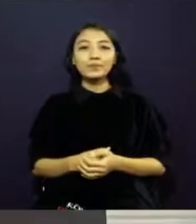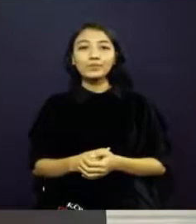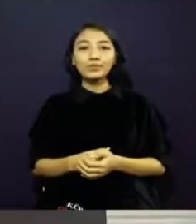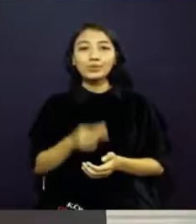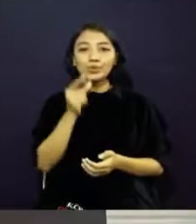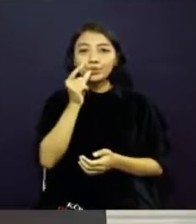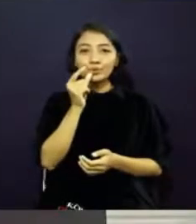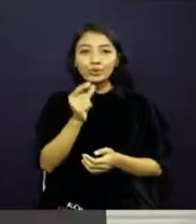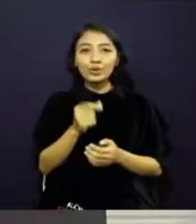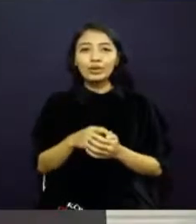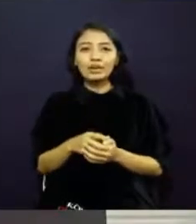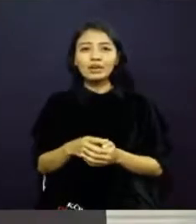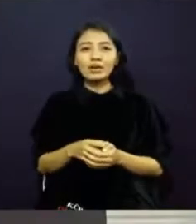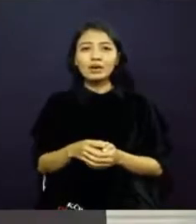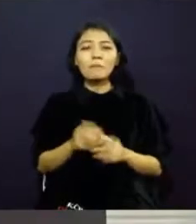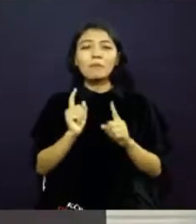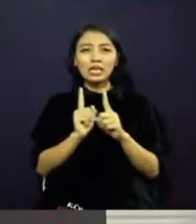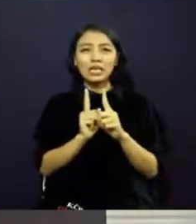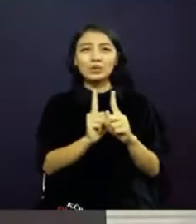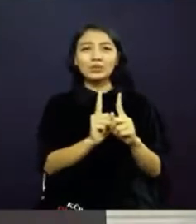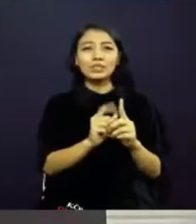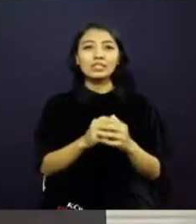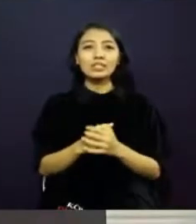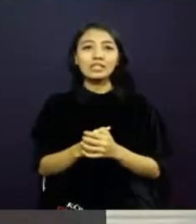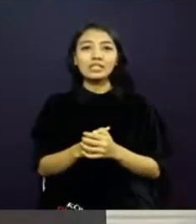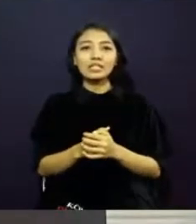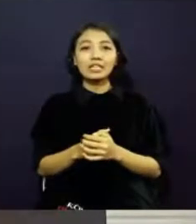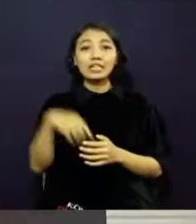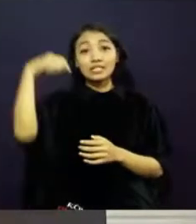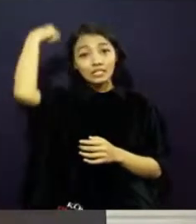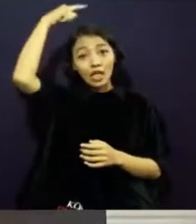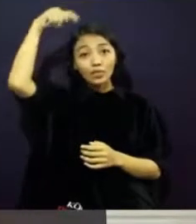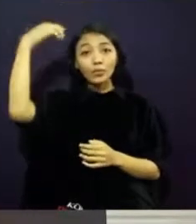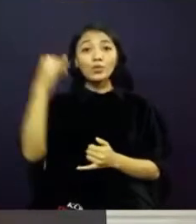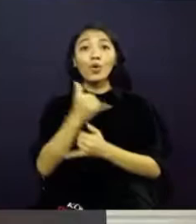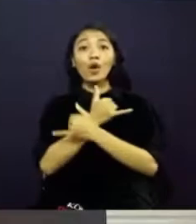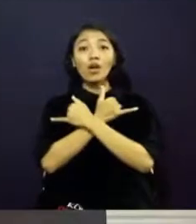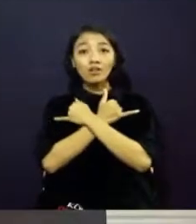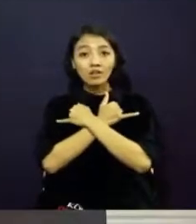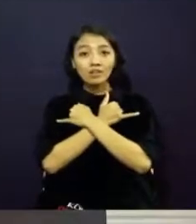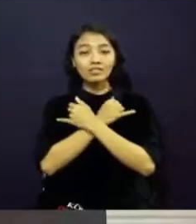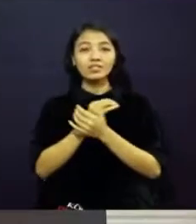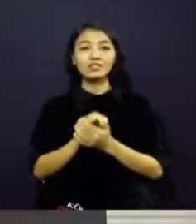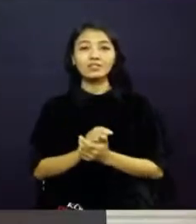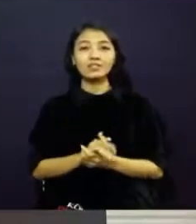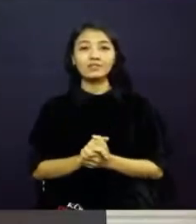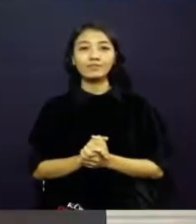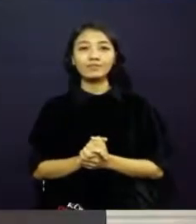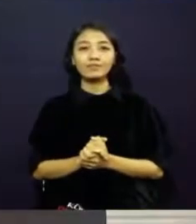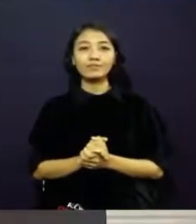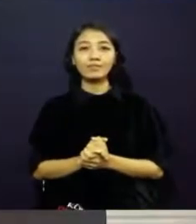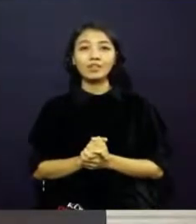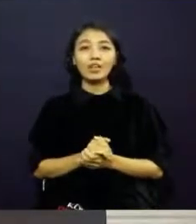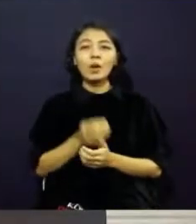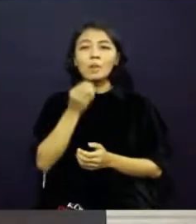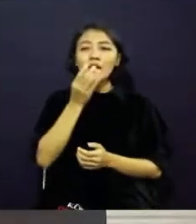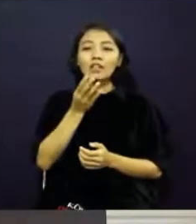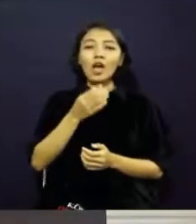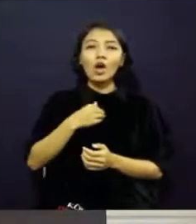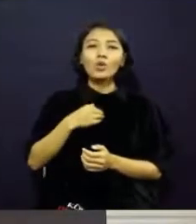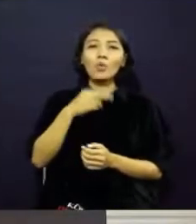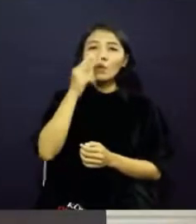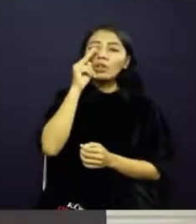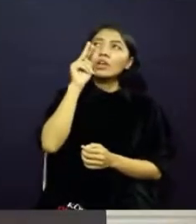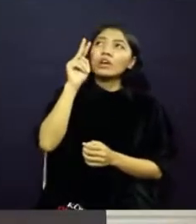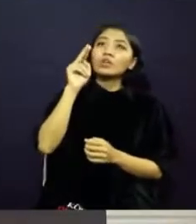dan ia lukiskan dalam bacaan pertama tadi dia mengatakan aku melihat suatu